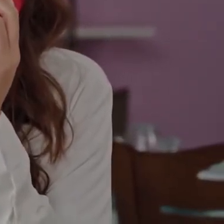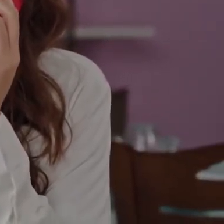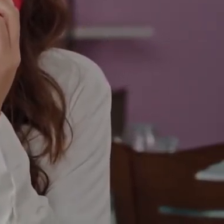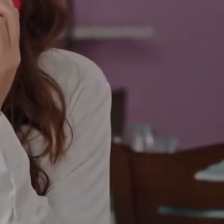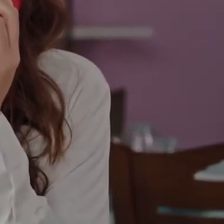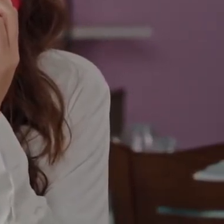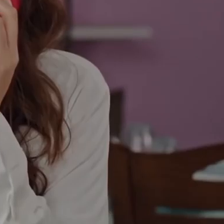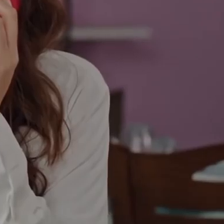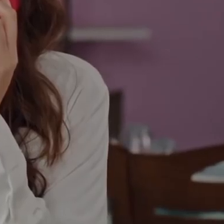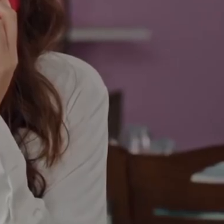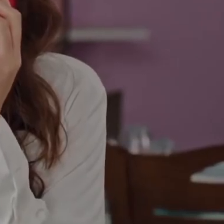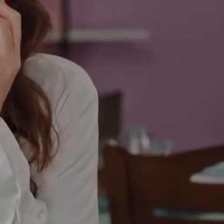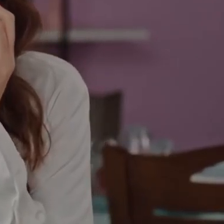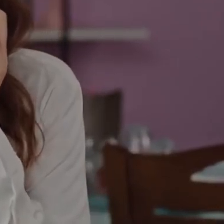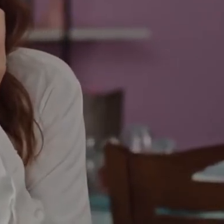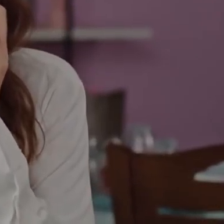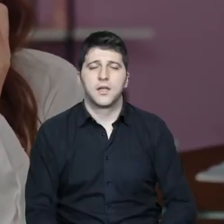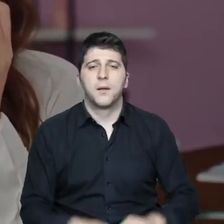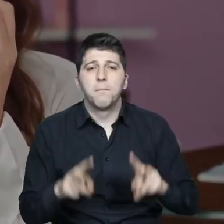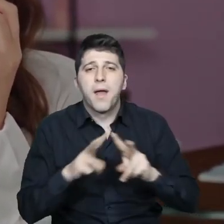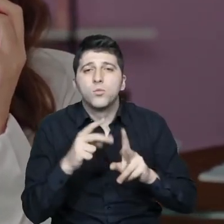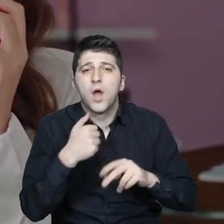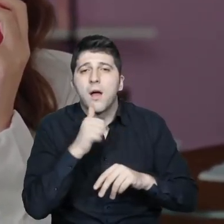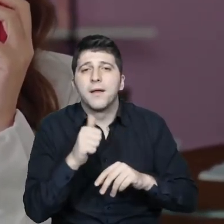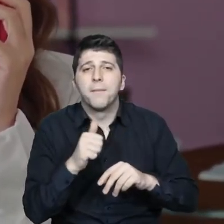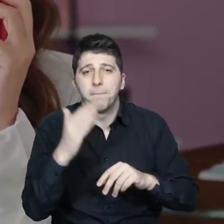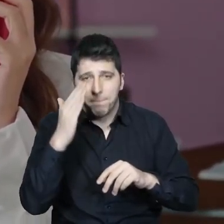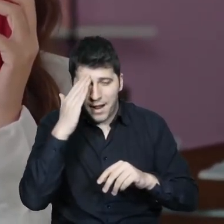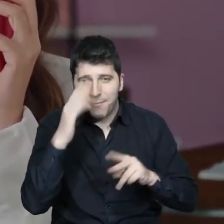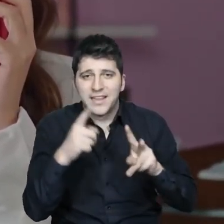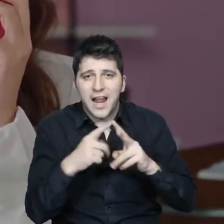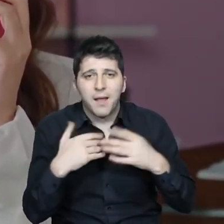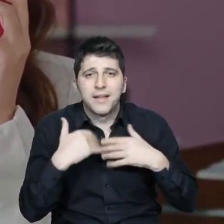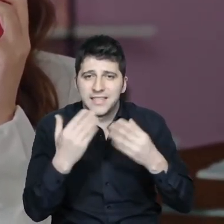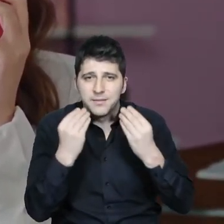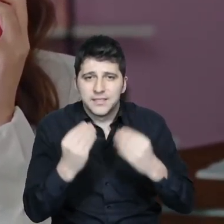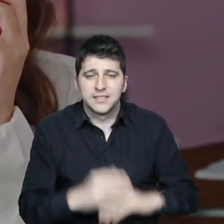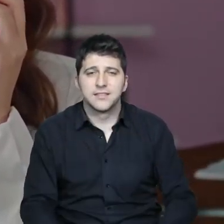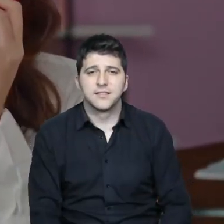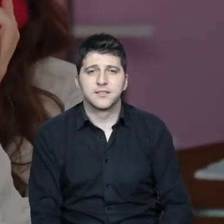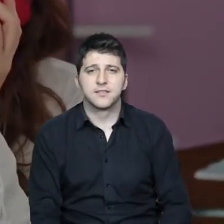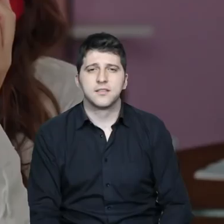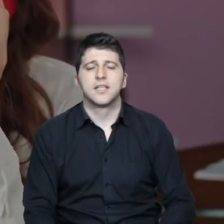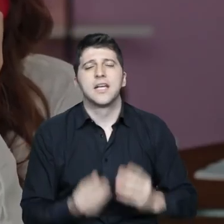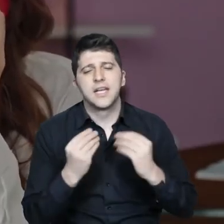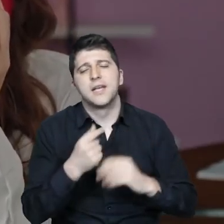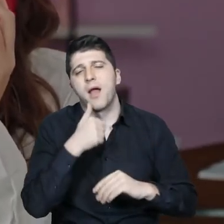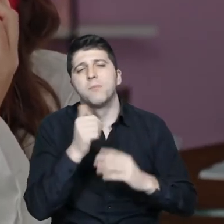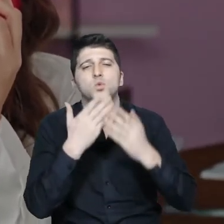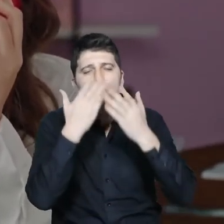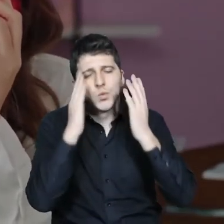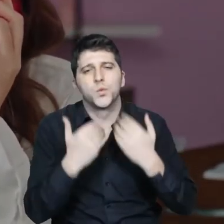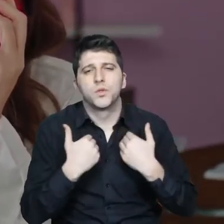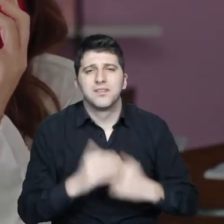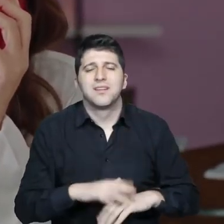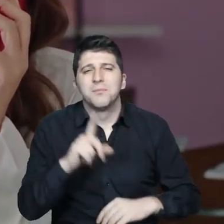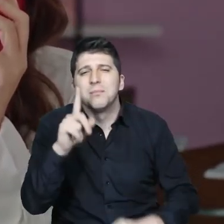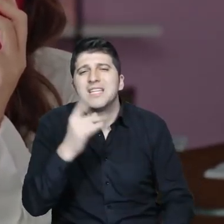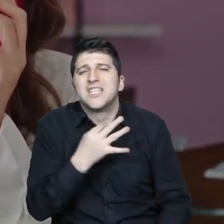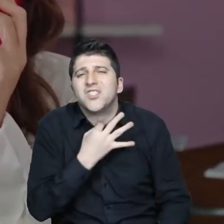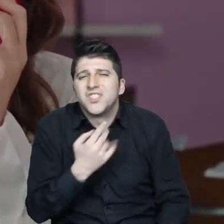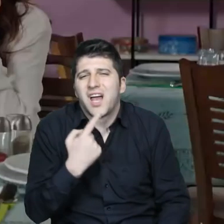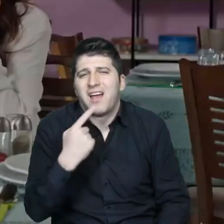Telefon kulağında. Memduh abi. Merhaba Nalan ben. Nasılsın? İyiyim abi şükür. Ya senden